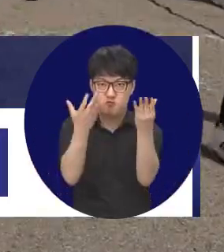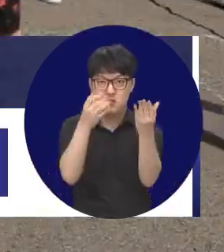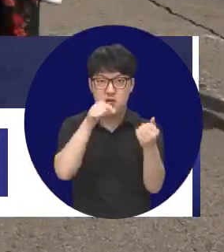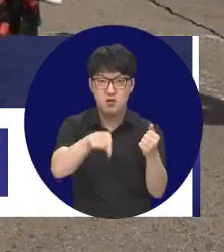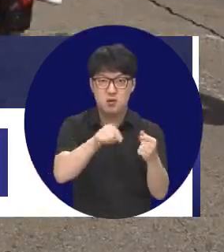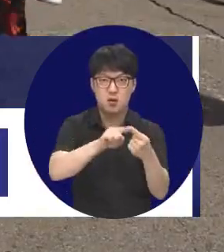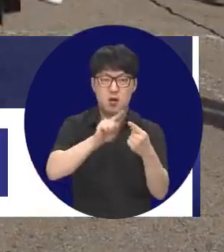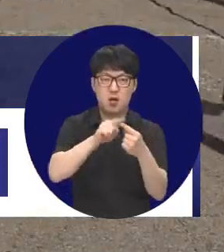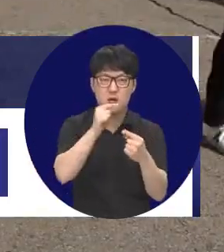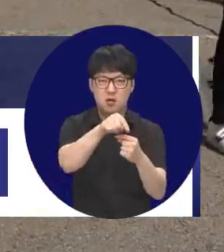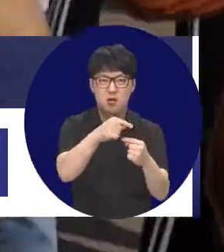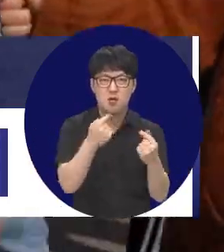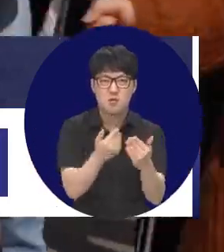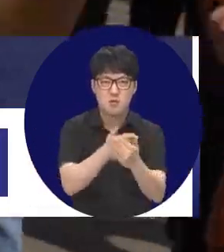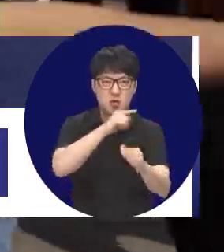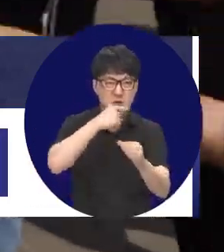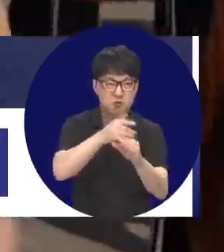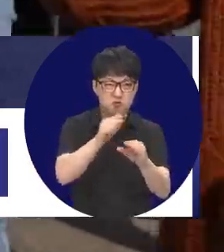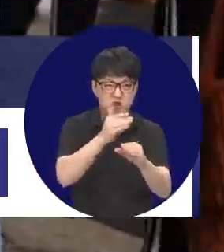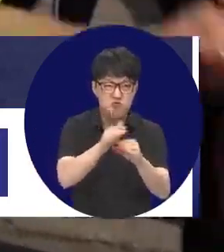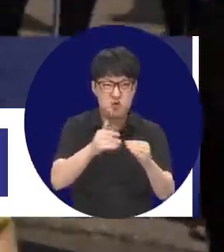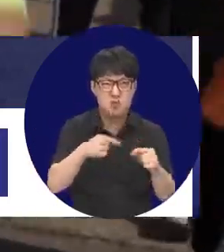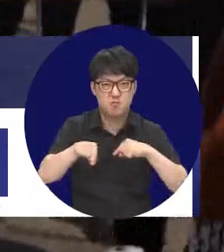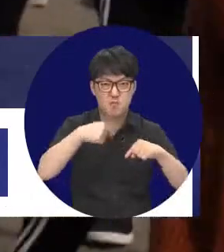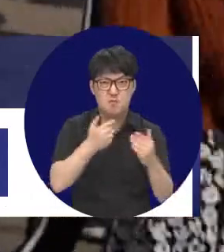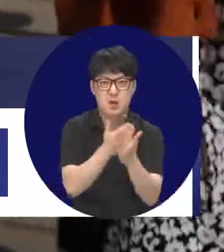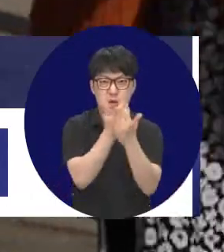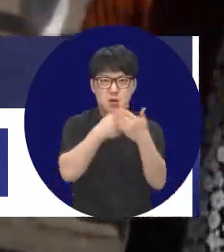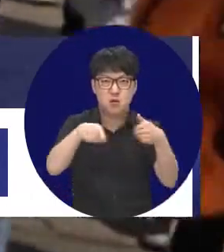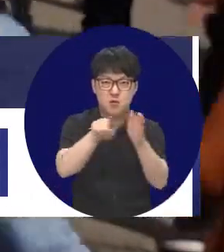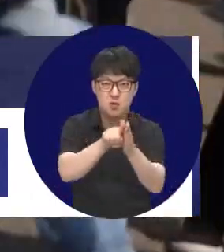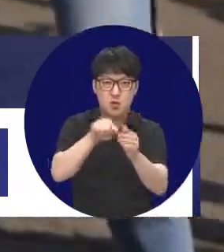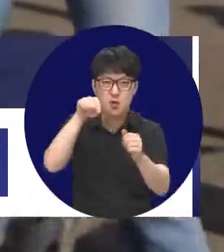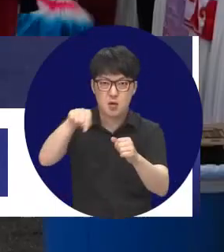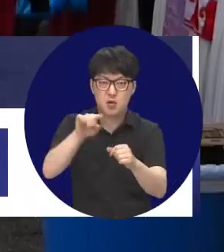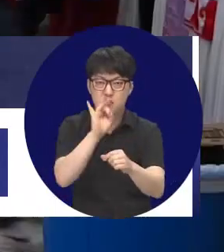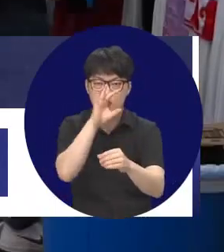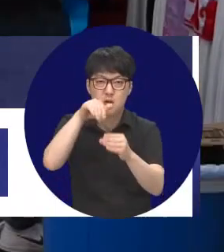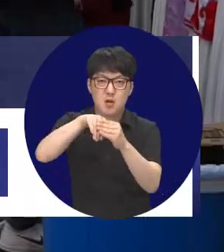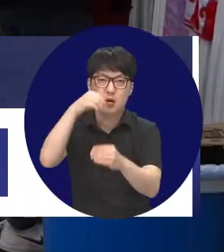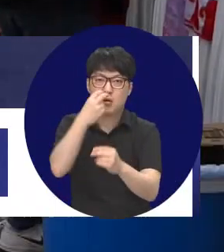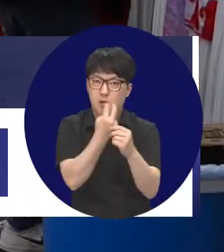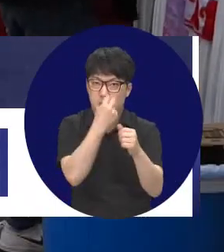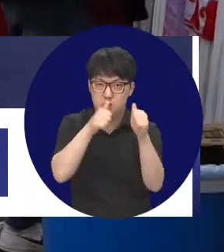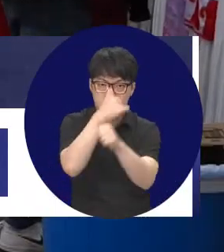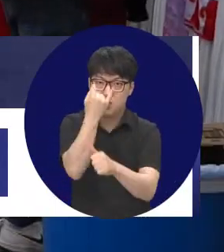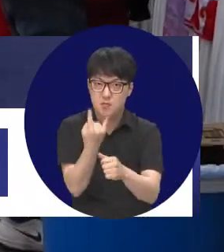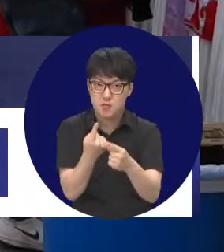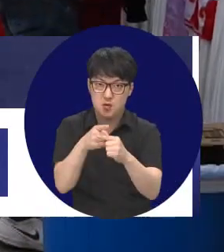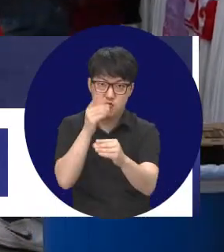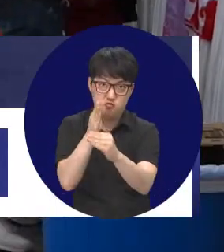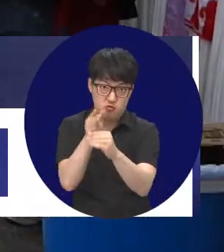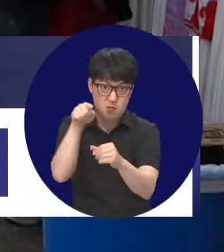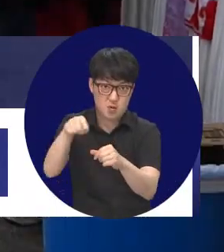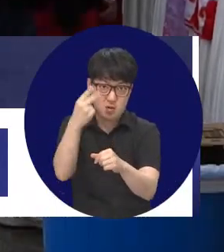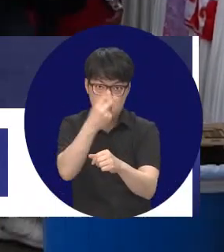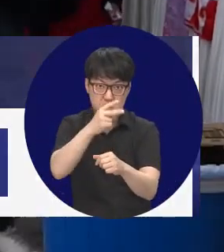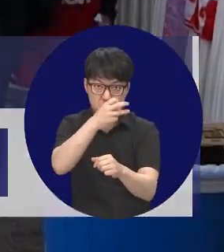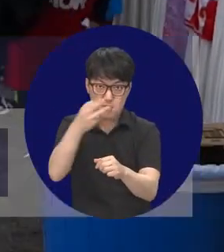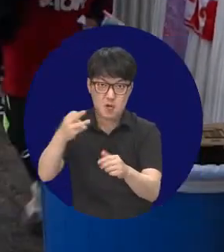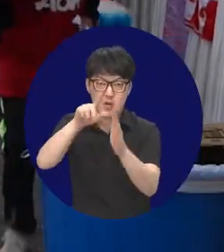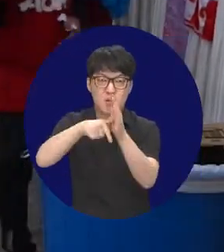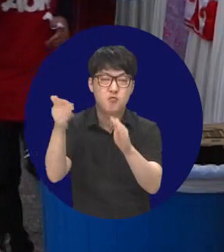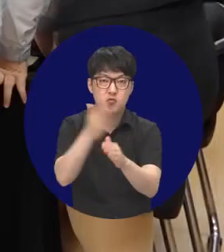중심의 성숙한 민주정치 발전에 기여하기 위해 중앙선거관리위원회 주관으로 지난 2018년부터 매년 개최하고